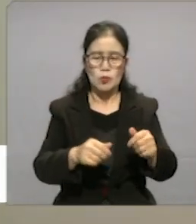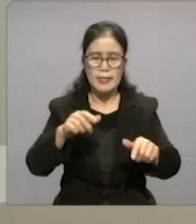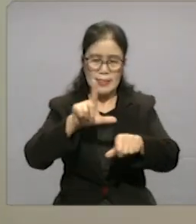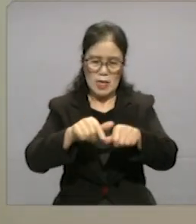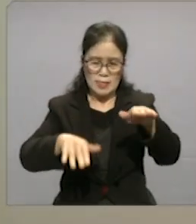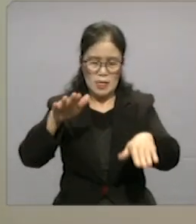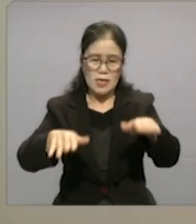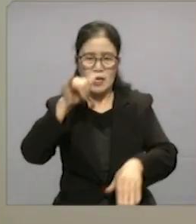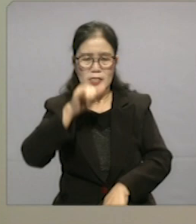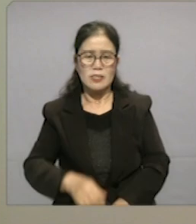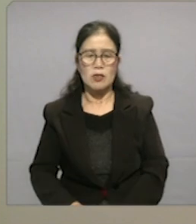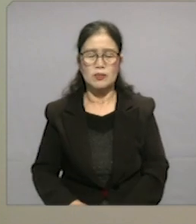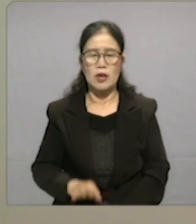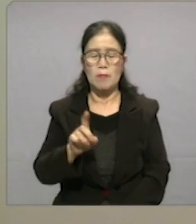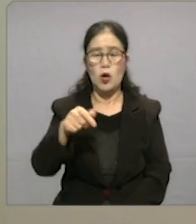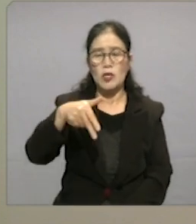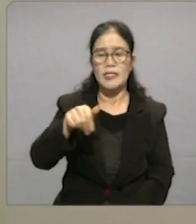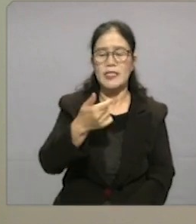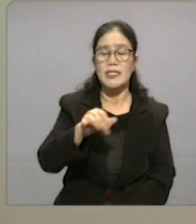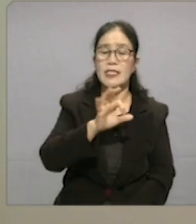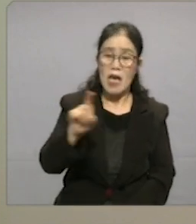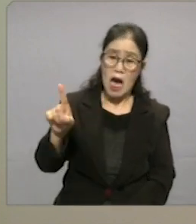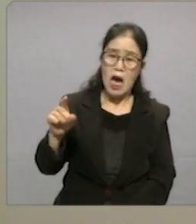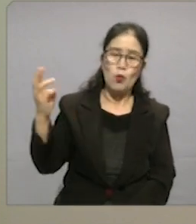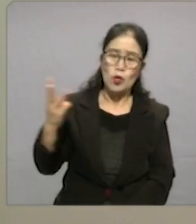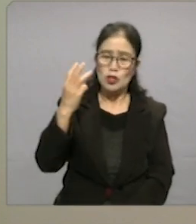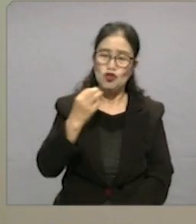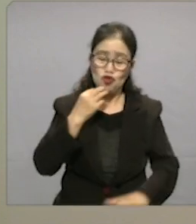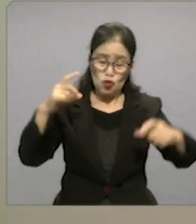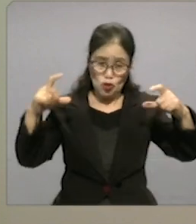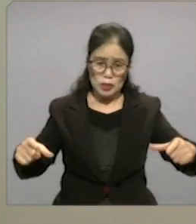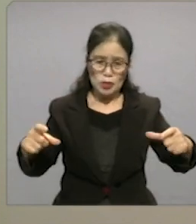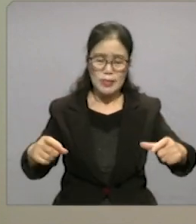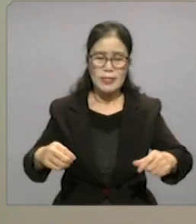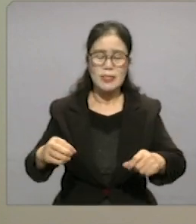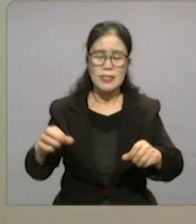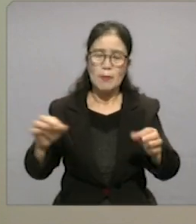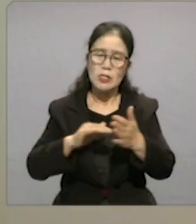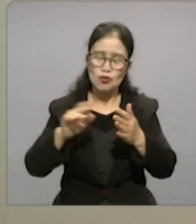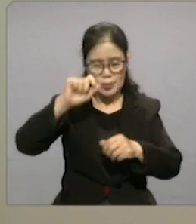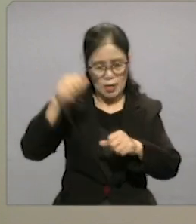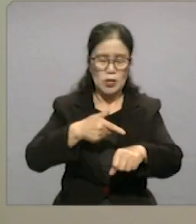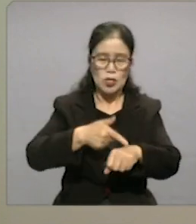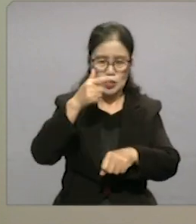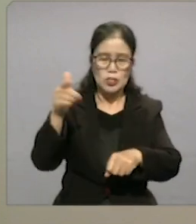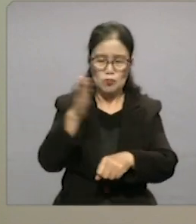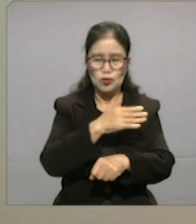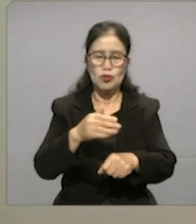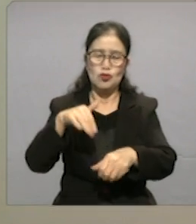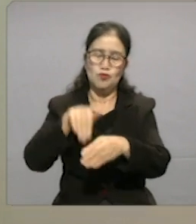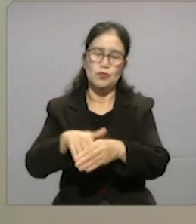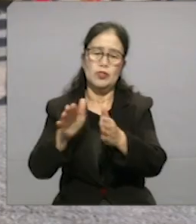차이가 있지만 이곳 버지니아를 비롯한 워싱턴 수도권 지역은 잠시 후 오전 6시부 투표가